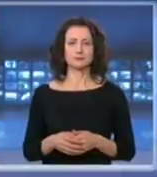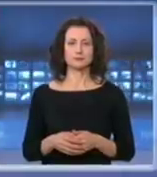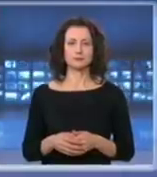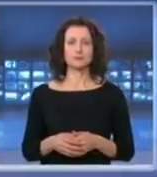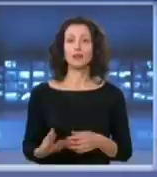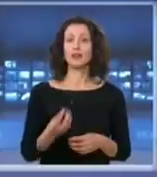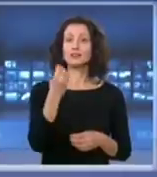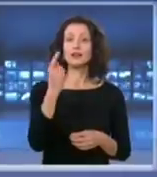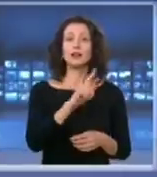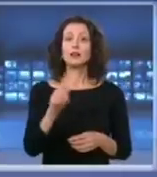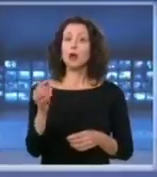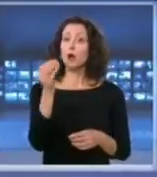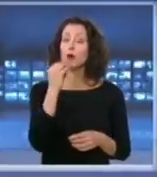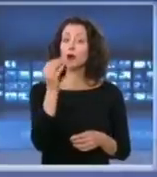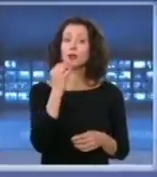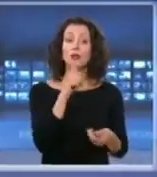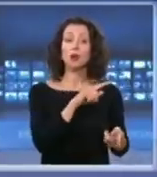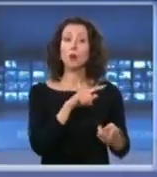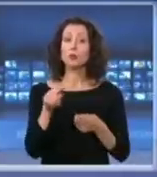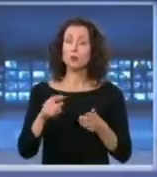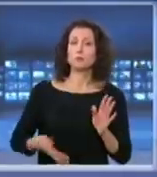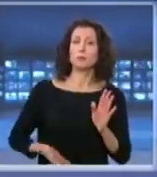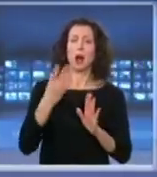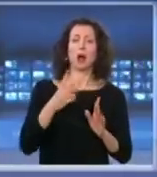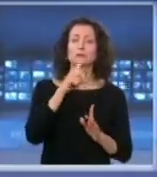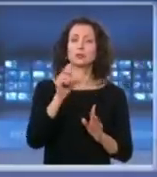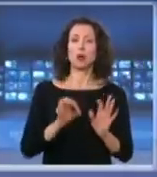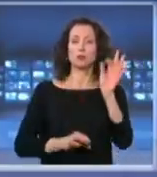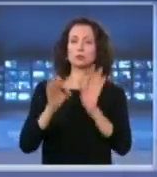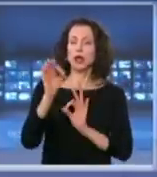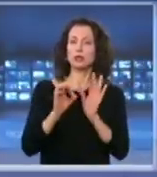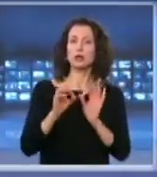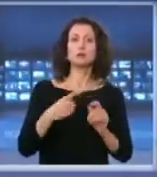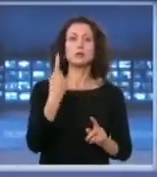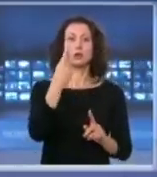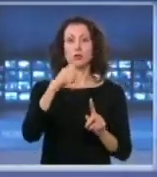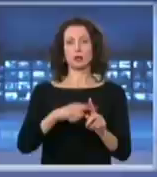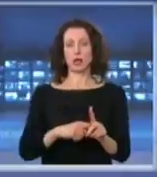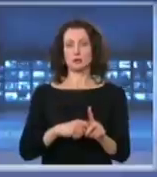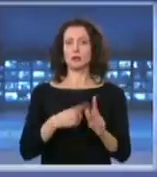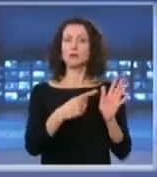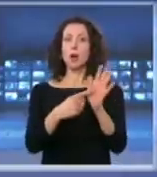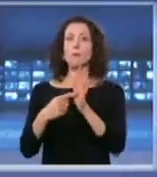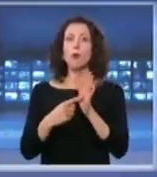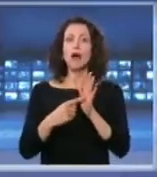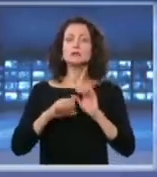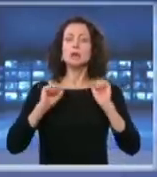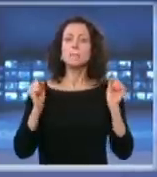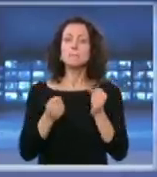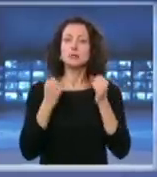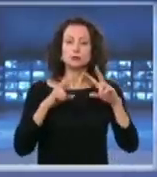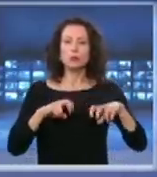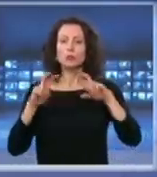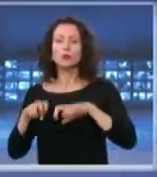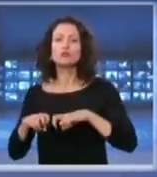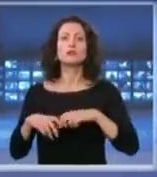Цените на някои хранителни продукти скочиха до 100% само за месец. Това показва експресно проучване на КНСБ. От началото